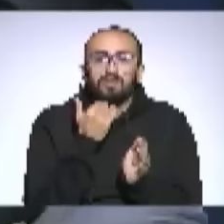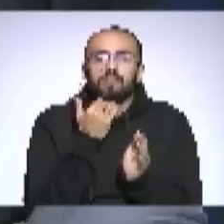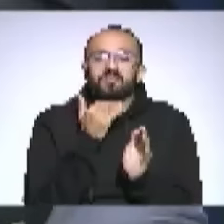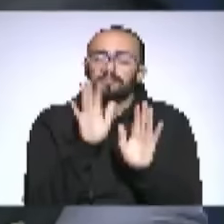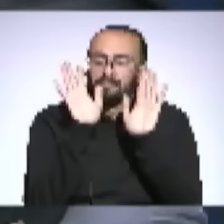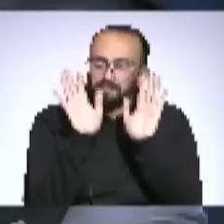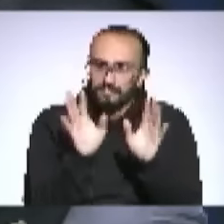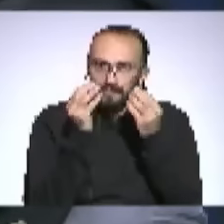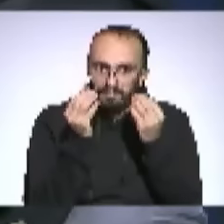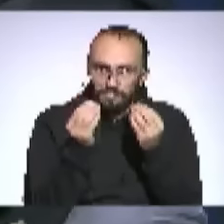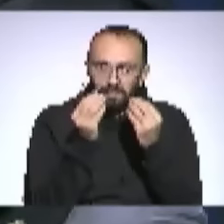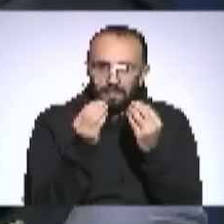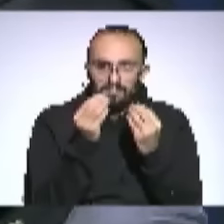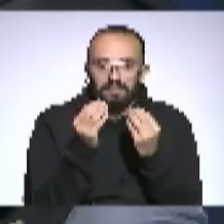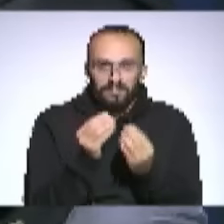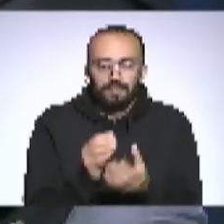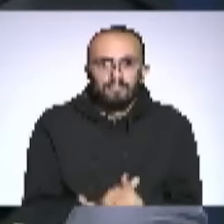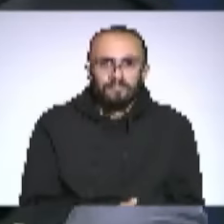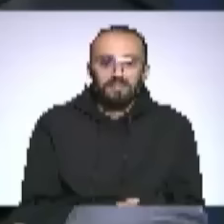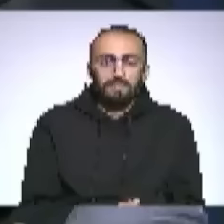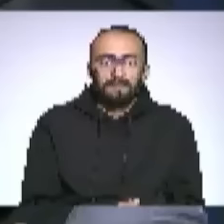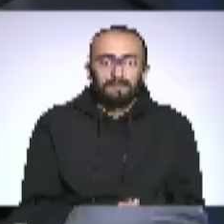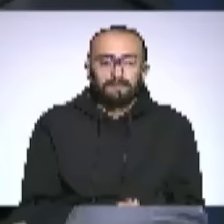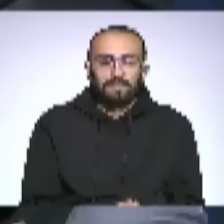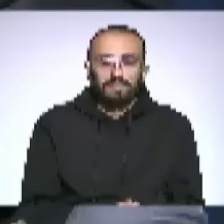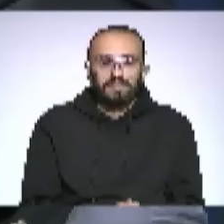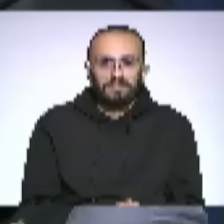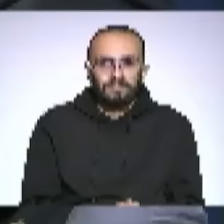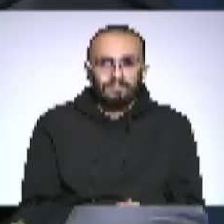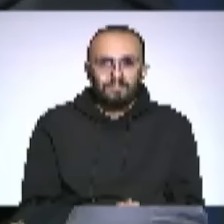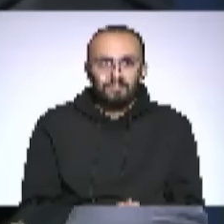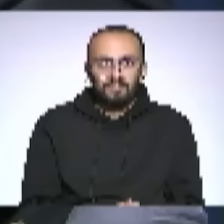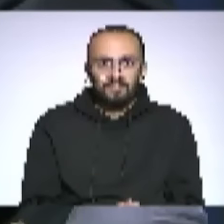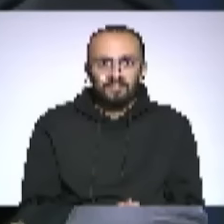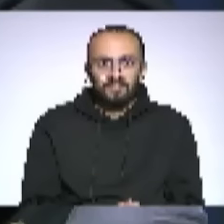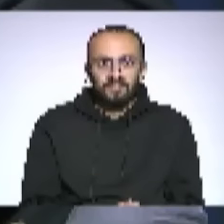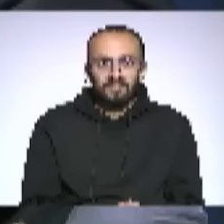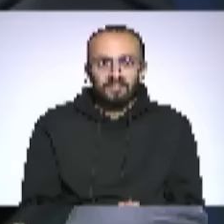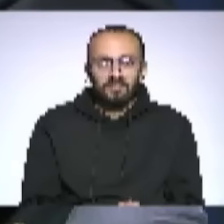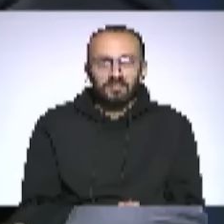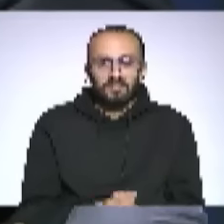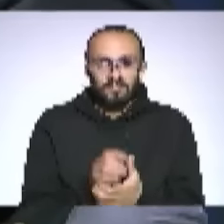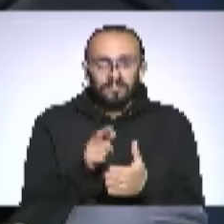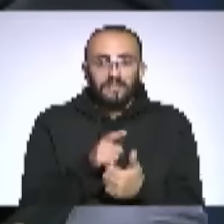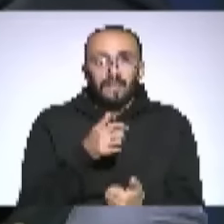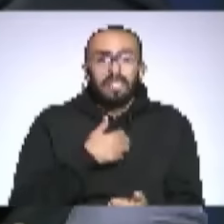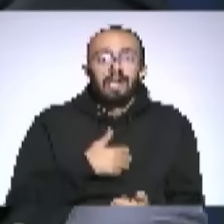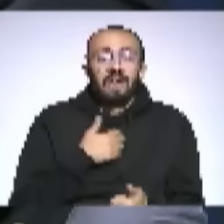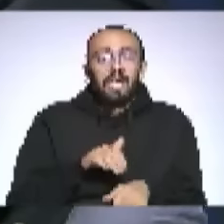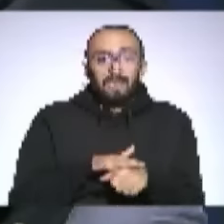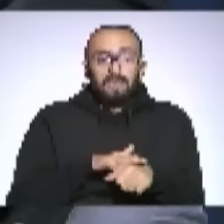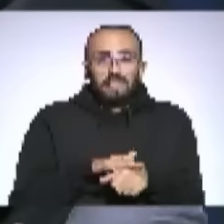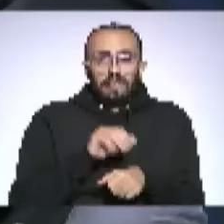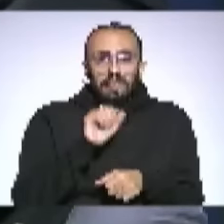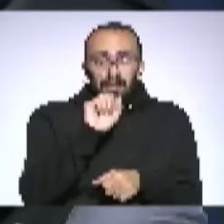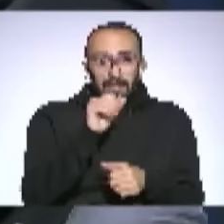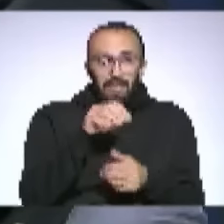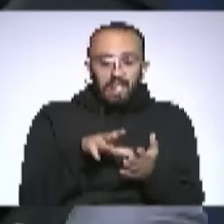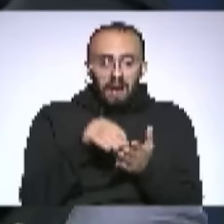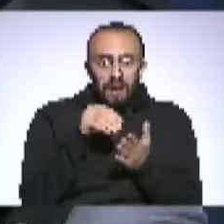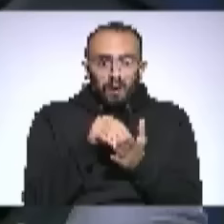حبيبتي بصي يا حبيبتي بصي يا بنتي نمره واحد مشاعرك واحاسيسك اللي من اول